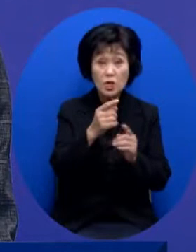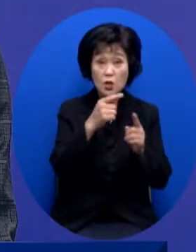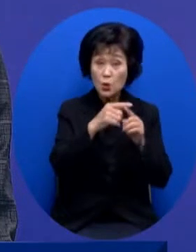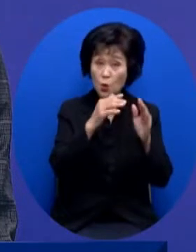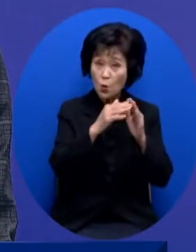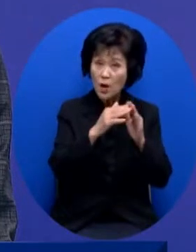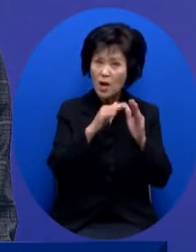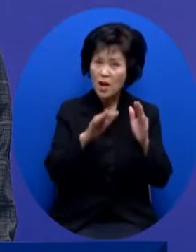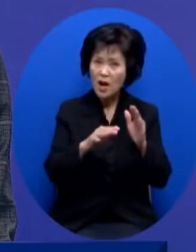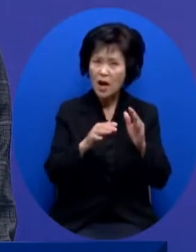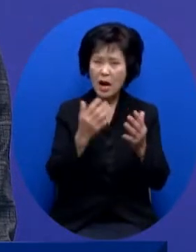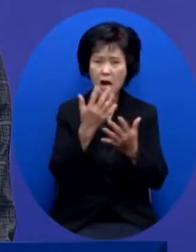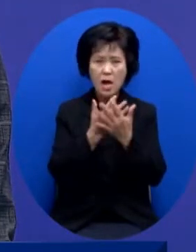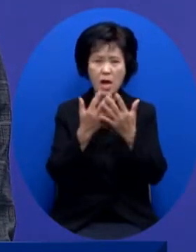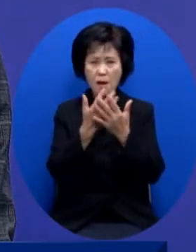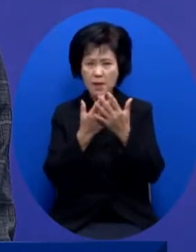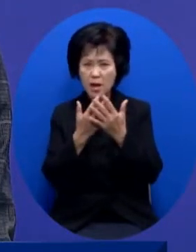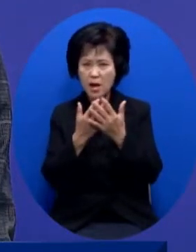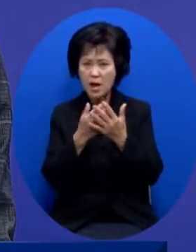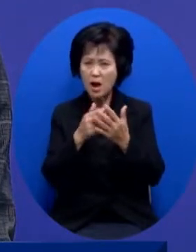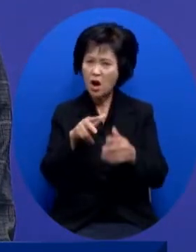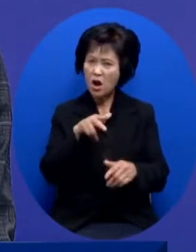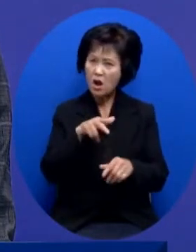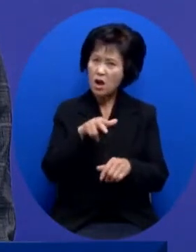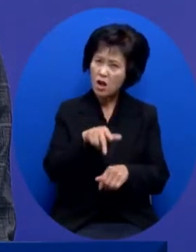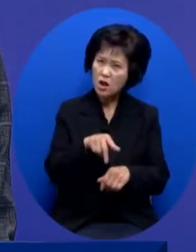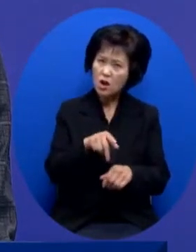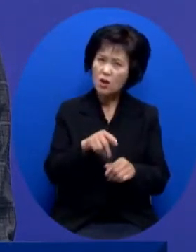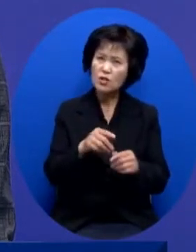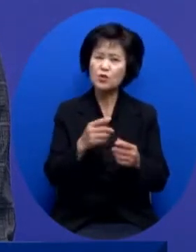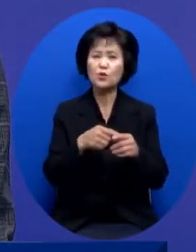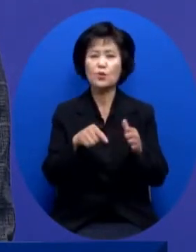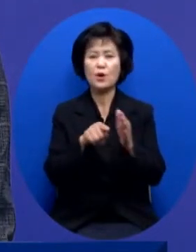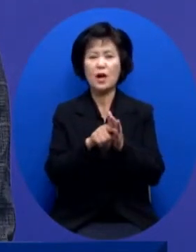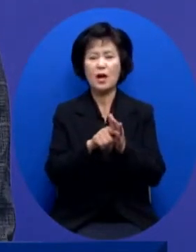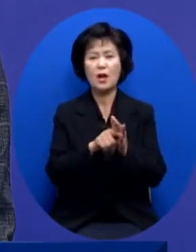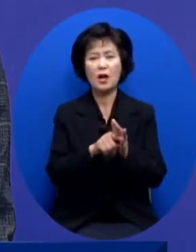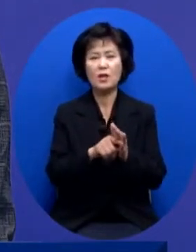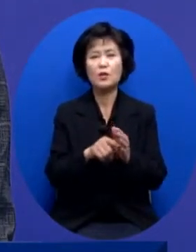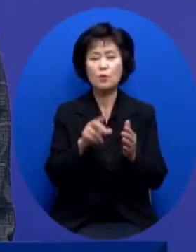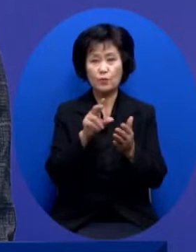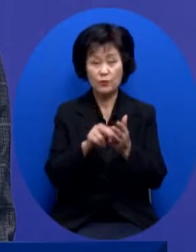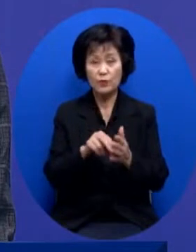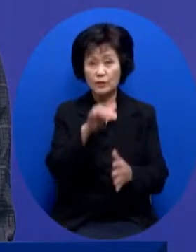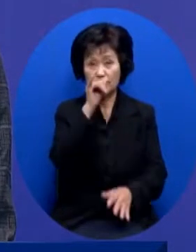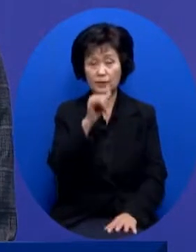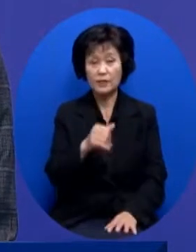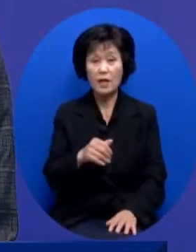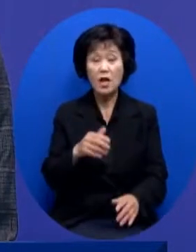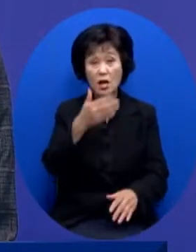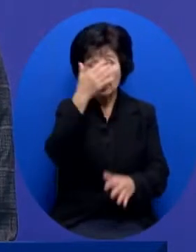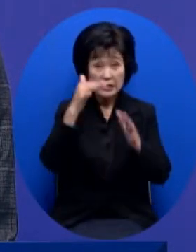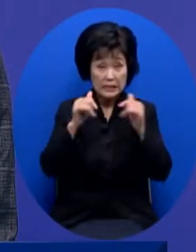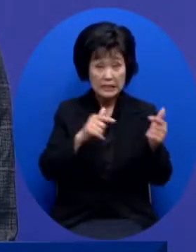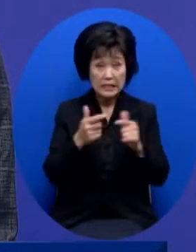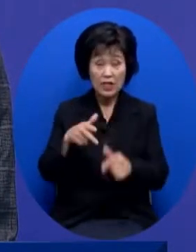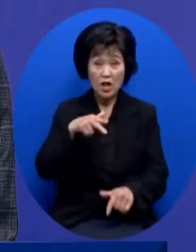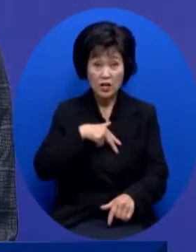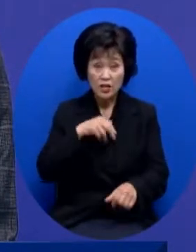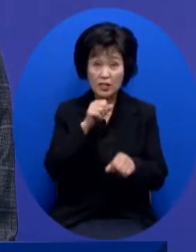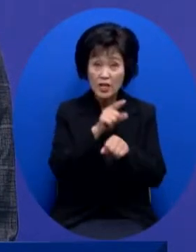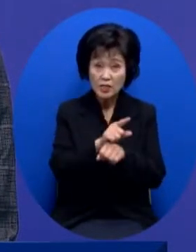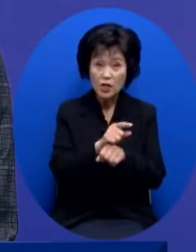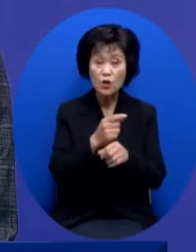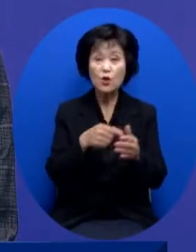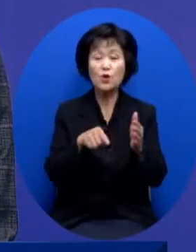미래에 대해 고민하고 지친 청년들을 위한 자리를 준비했다고 합니다. 청년들에게 비전과 정체성을 제시하기 위해 성일교회가